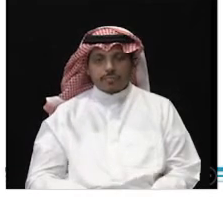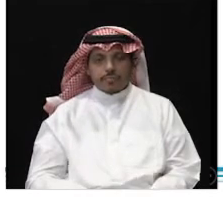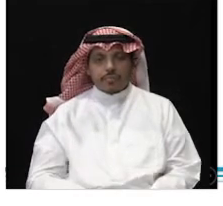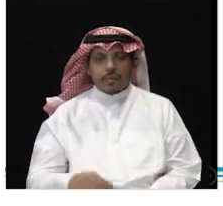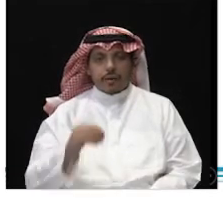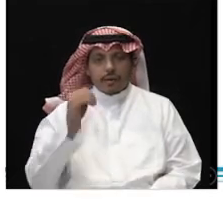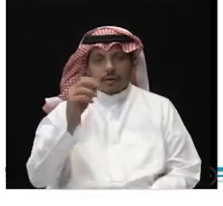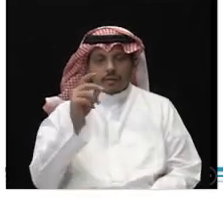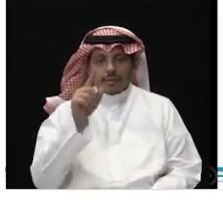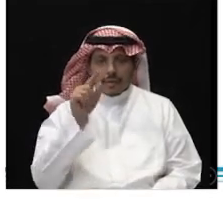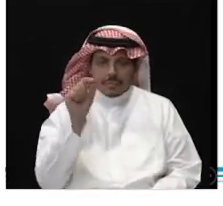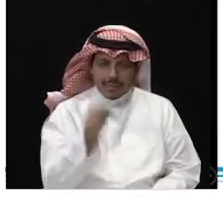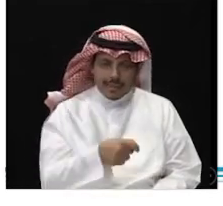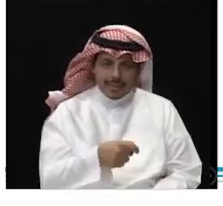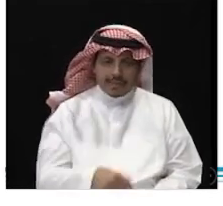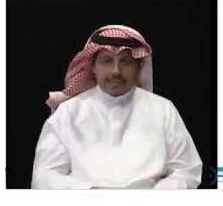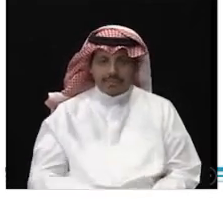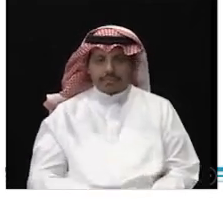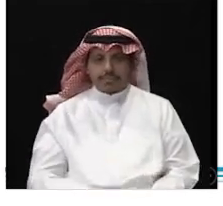حطب، أحسنتم، وهنا